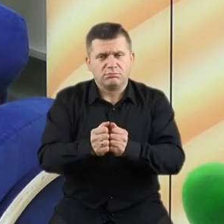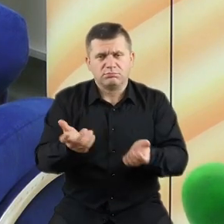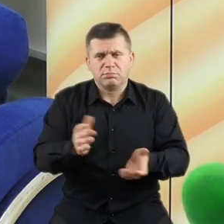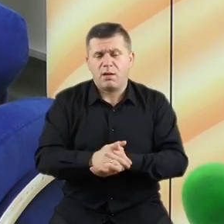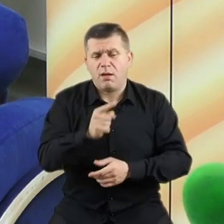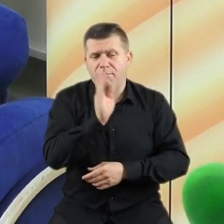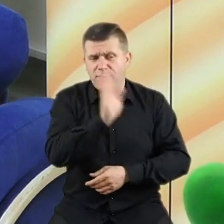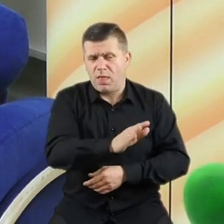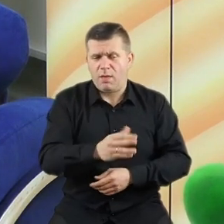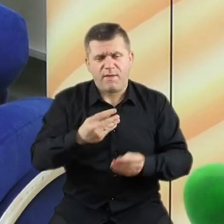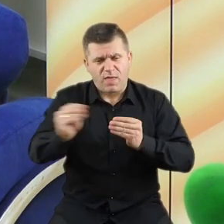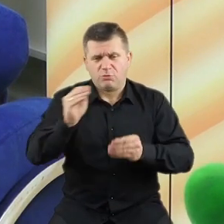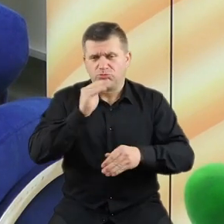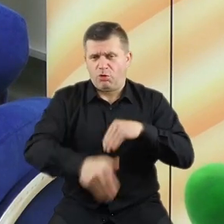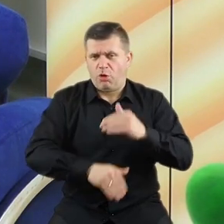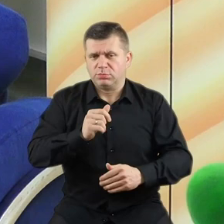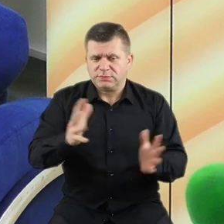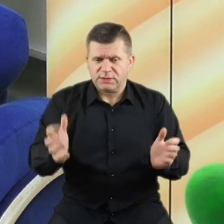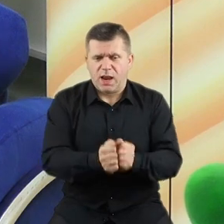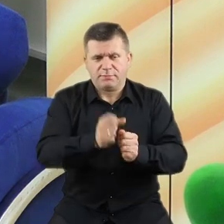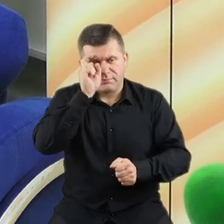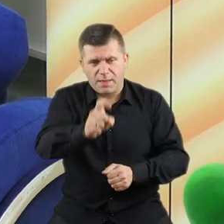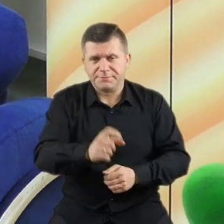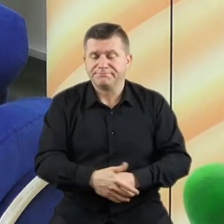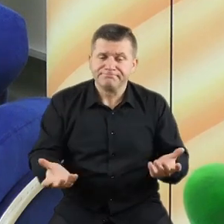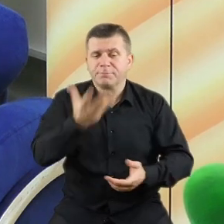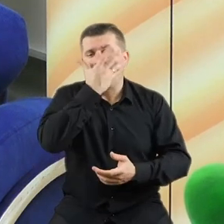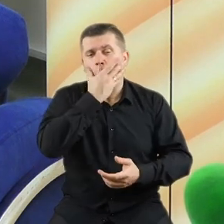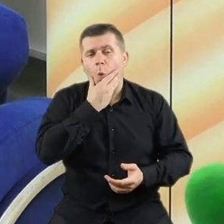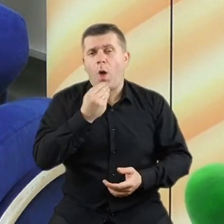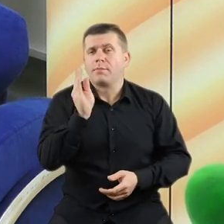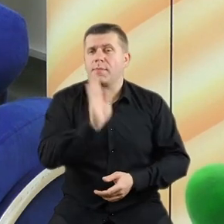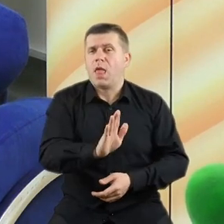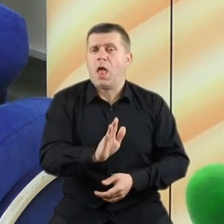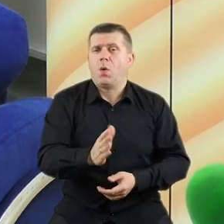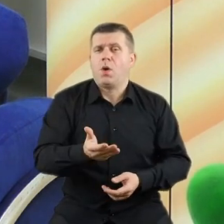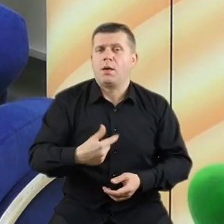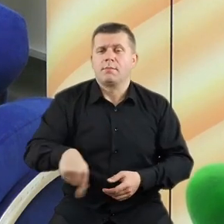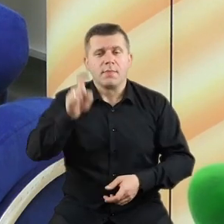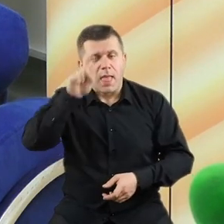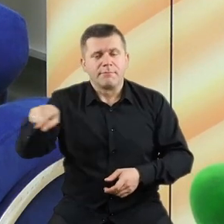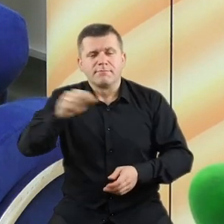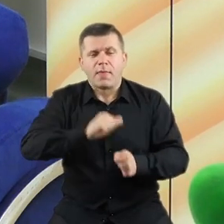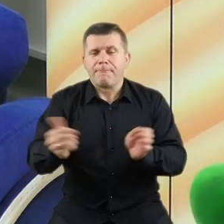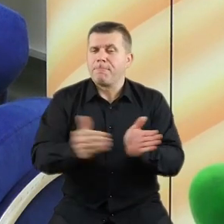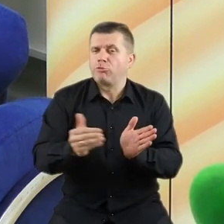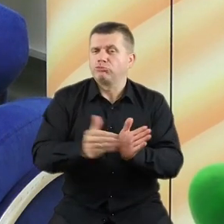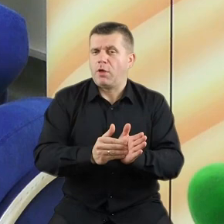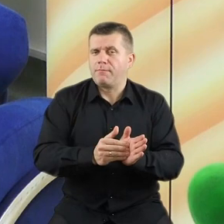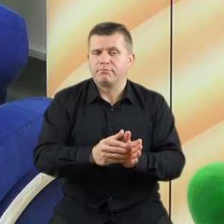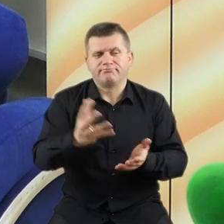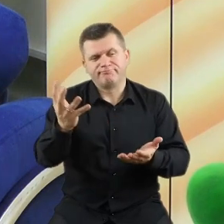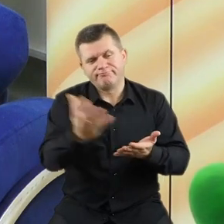a tamta miała jednak więcej szczęścia i znaleźli ją Niemcy, ponieważ miała urodę właśnie taką, jaka Niemcom była potrzebna,